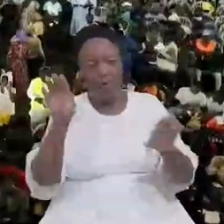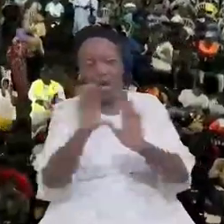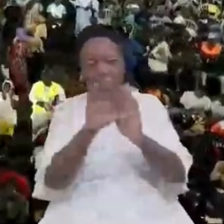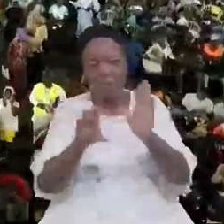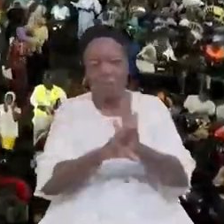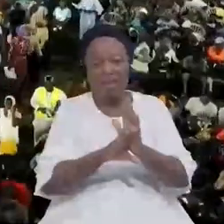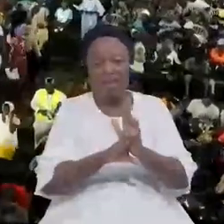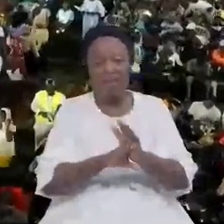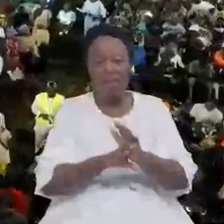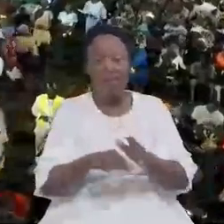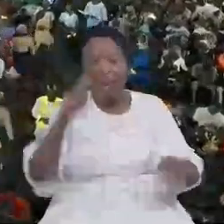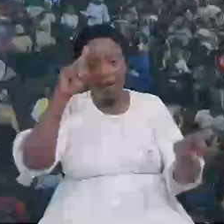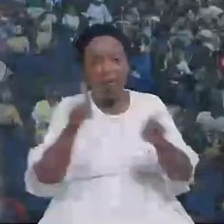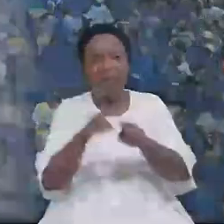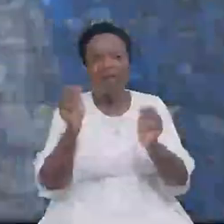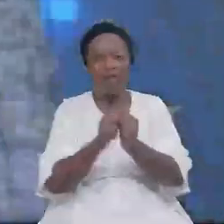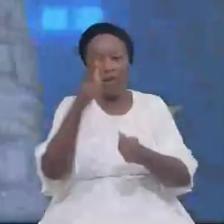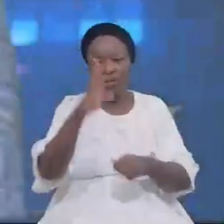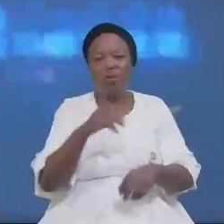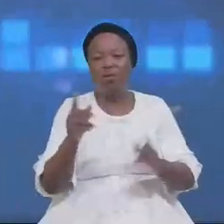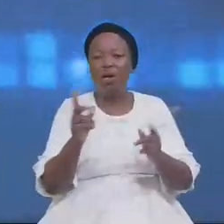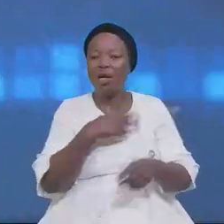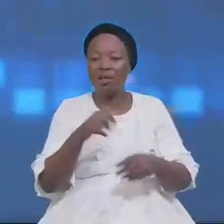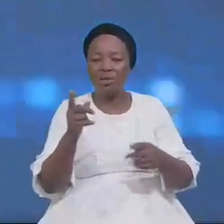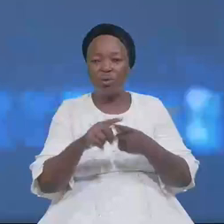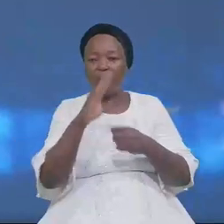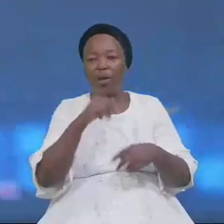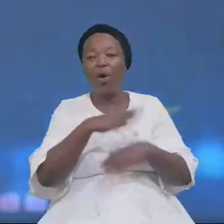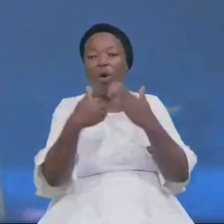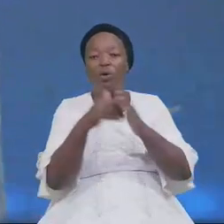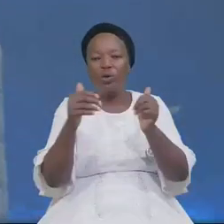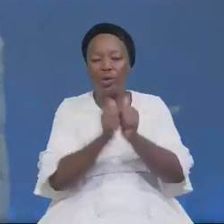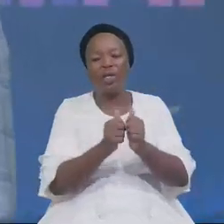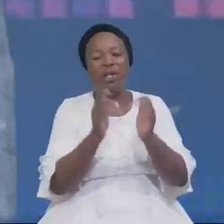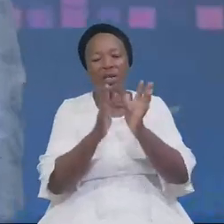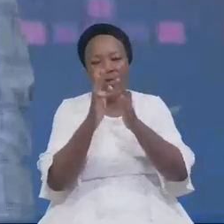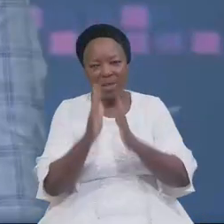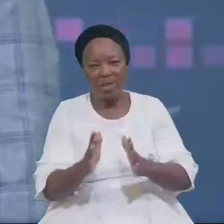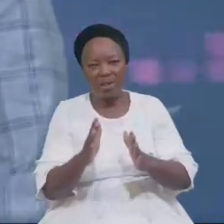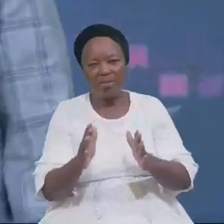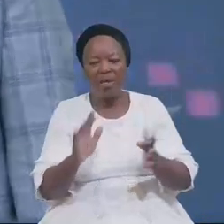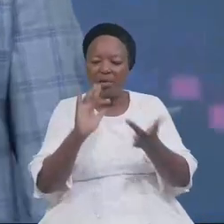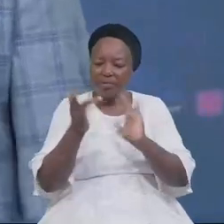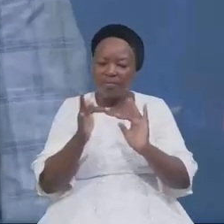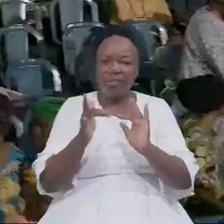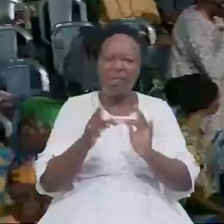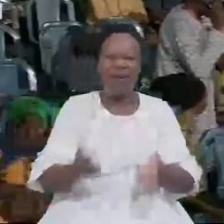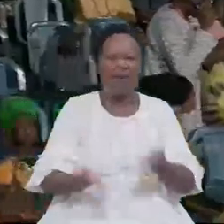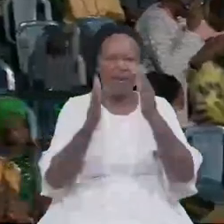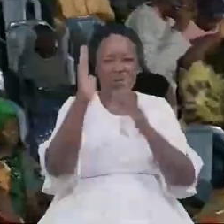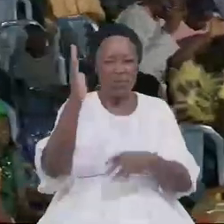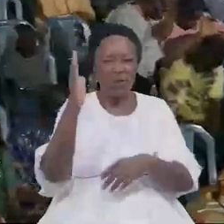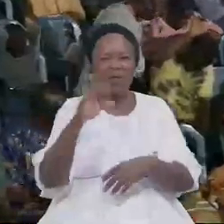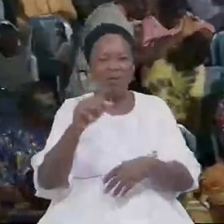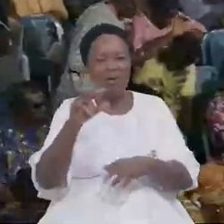des quartiers chrétiens. Vous allez venir dans le camp des chrétiens entiers. Alors, vous êtes en ligne, à la radio, à la